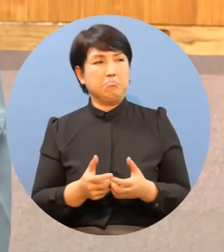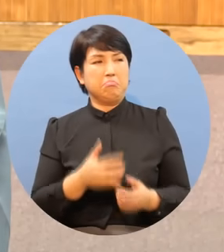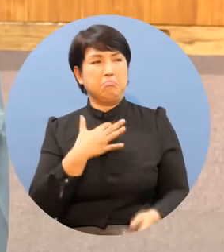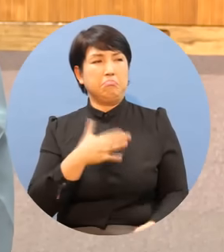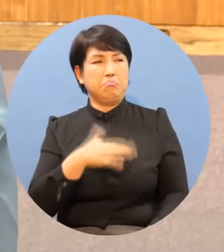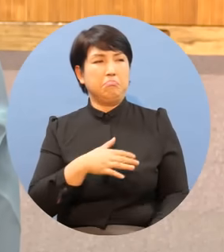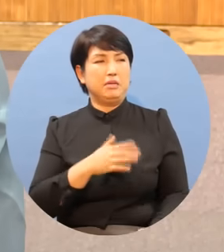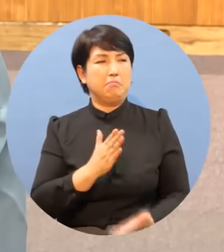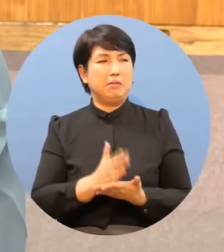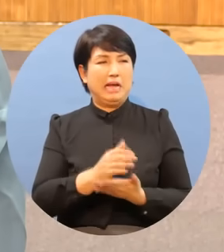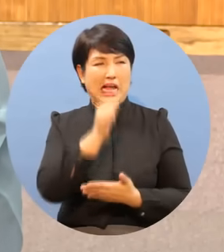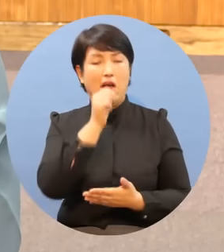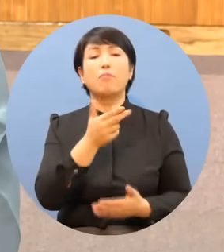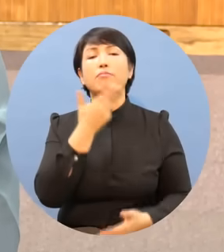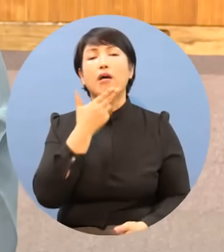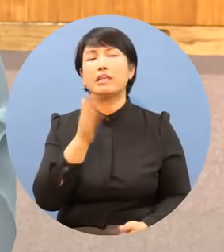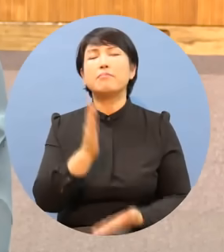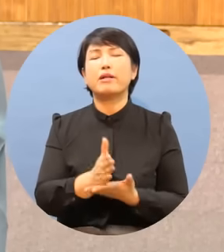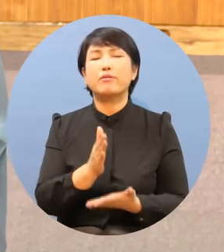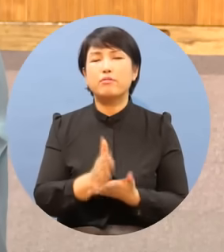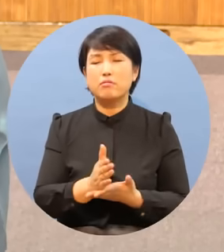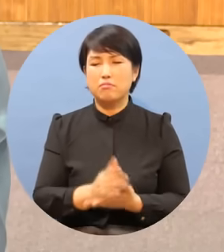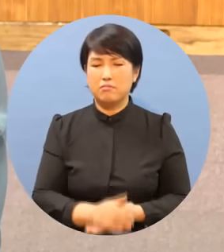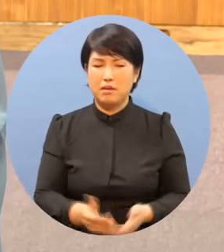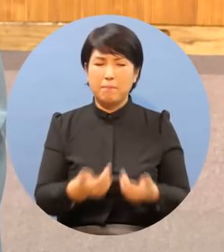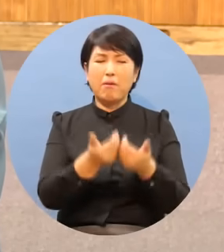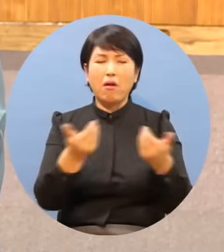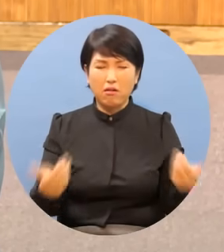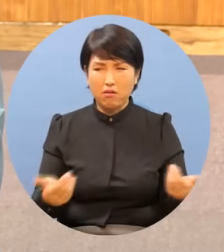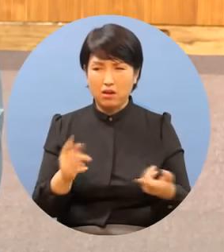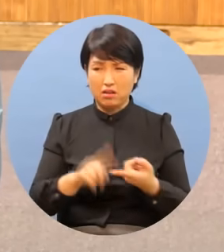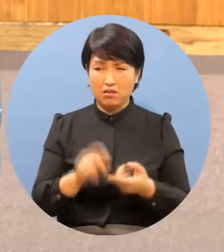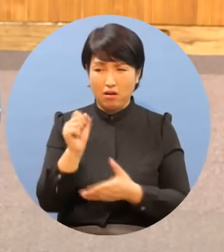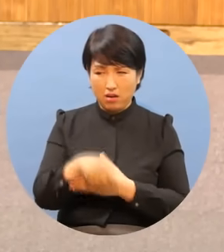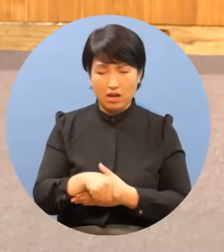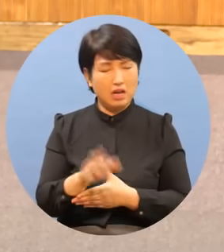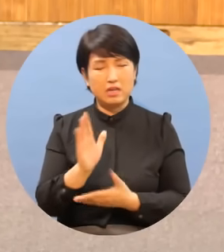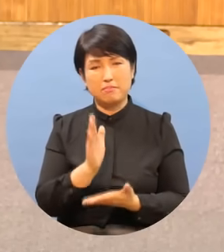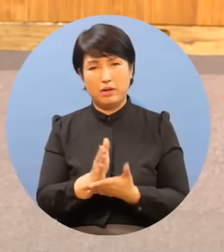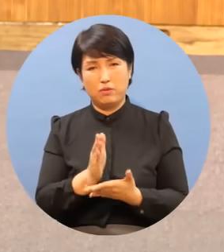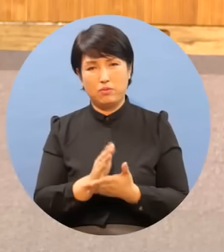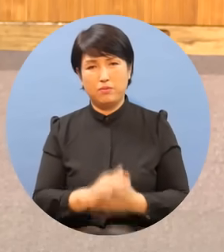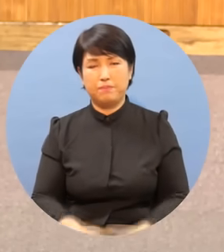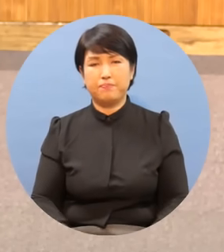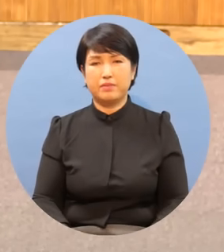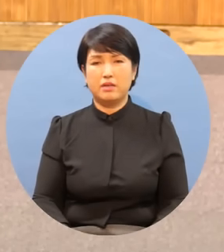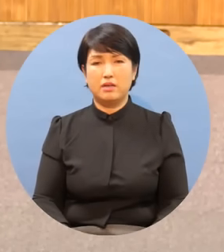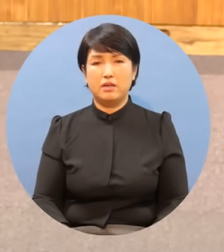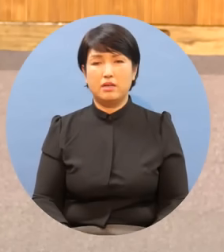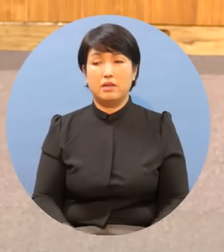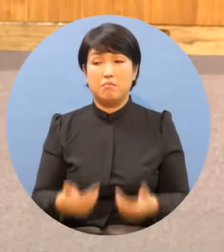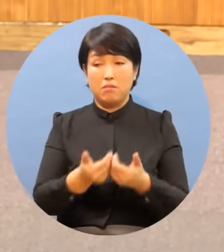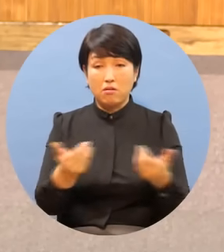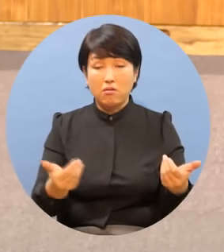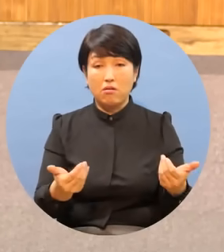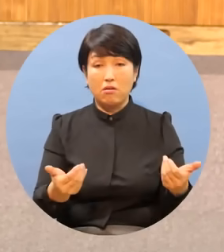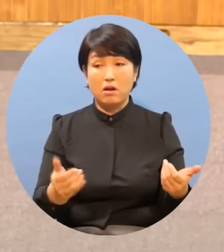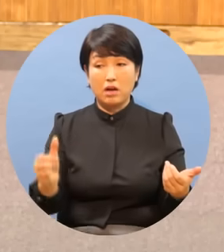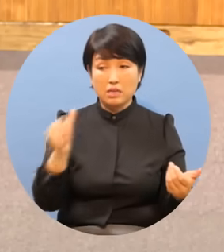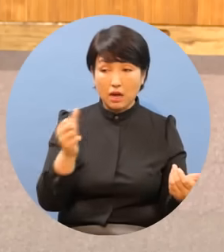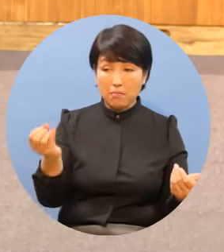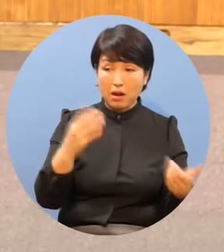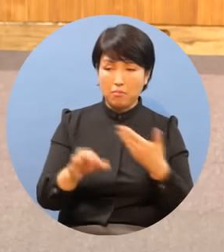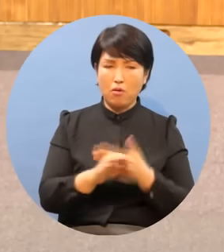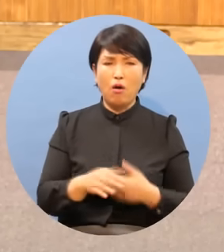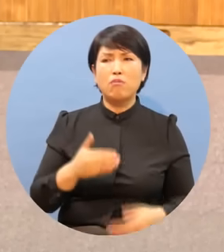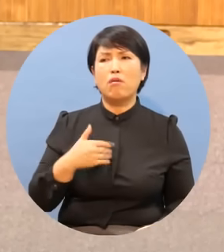그렇게 하면 큰 문제 없어요. 무슨 별거 그런 걸 논해요. 그럴 때는 그래 별거 하자 이러면 안 되고 난 당신 없으면